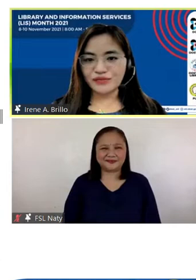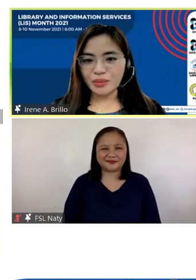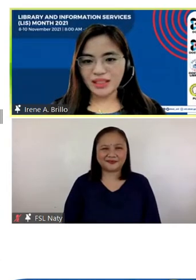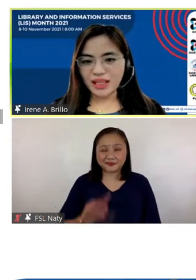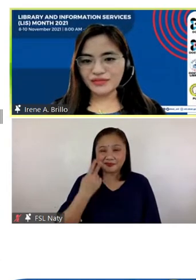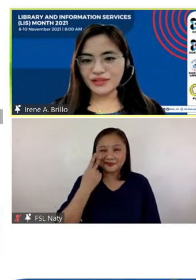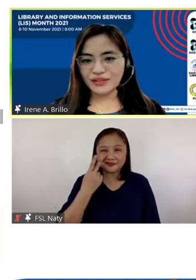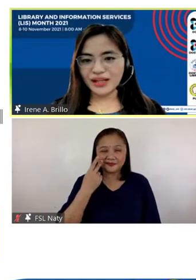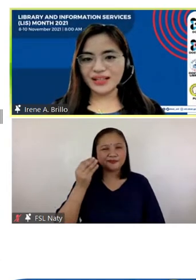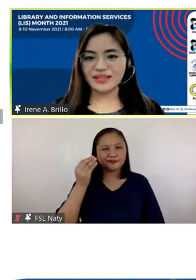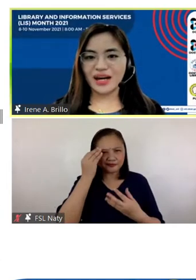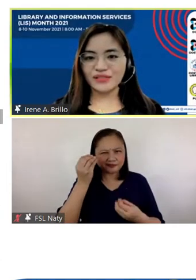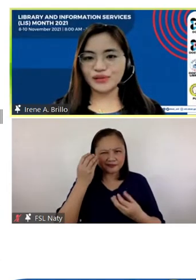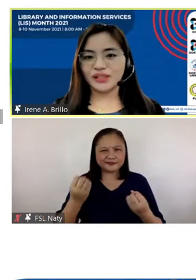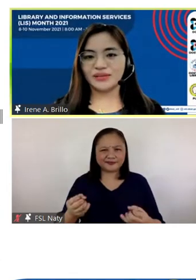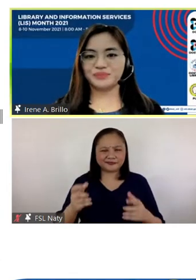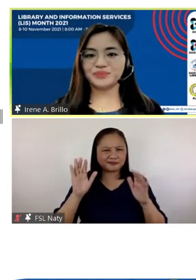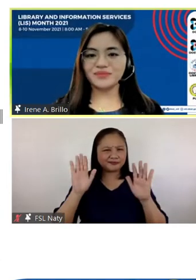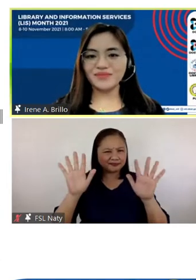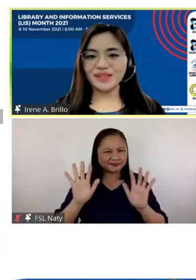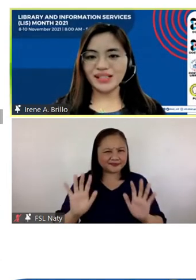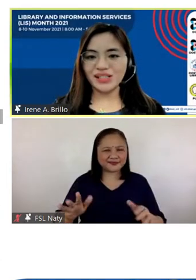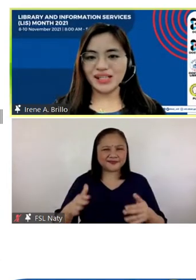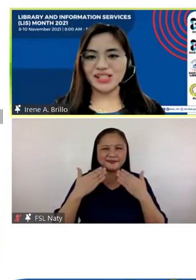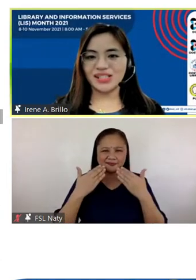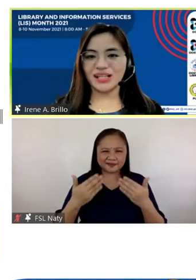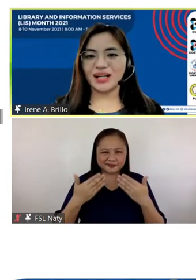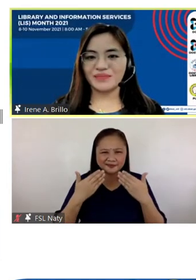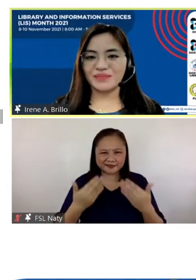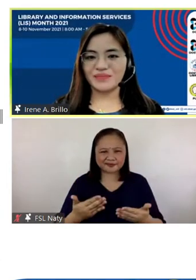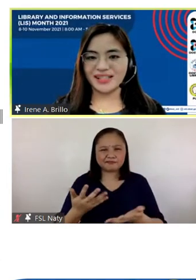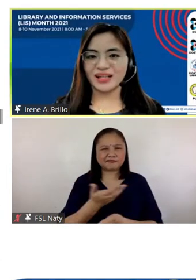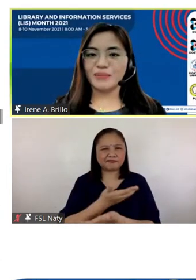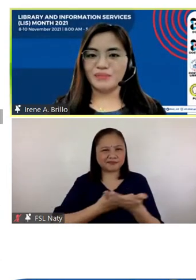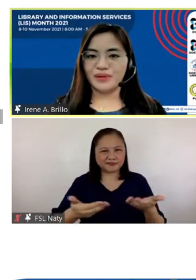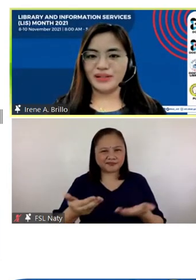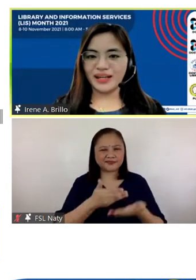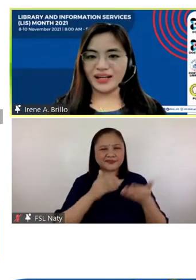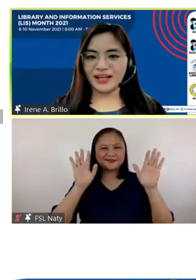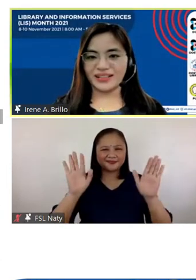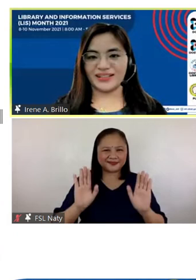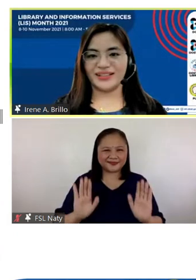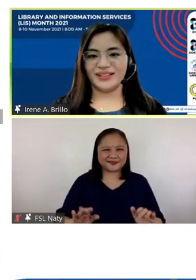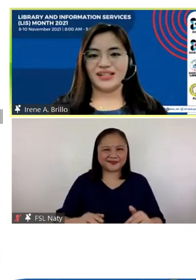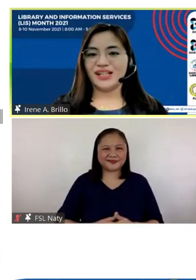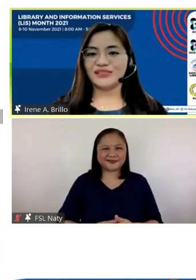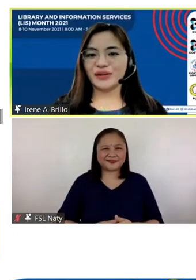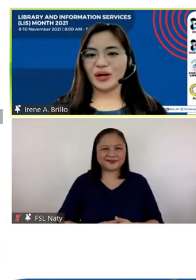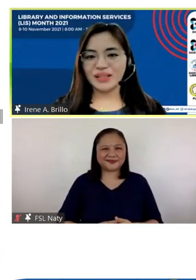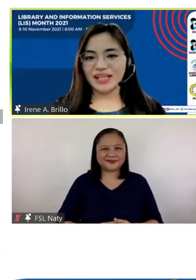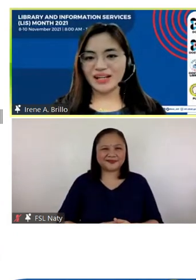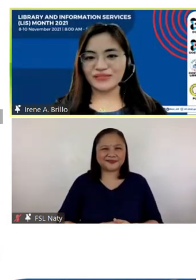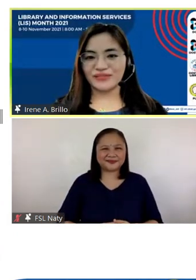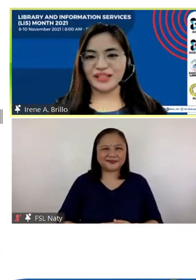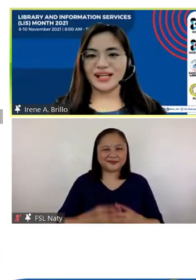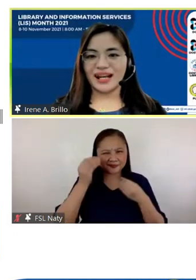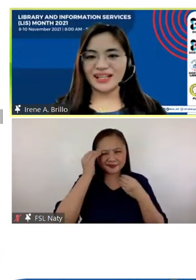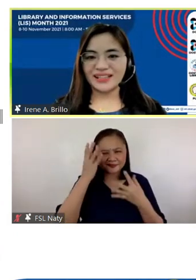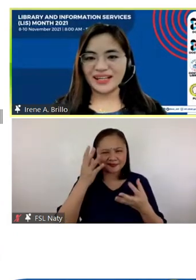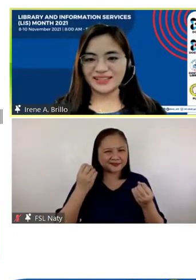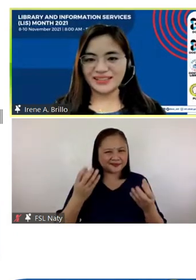ayan, informative, great, thankful, engaging, amazing, burning,